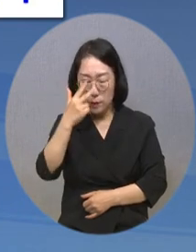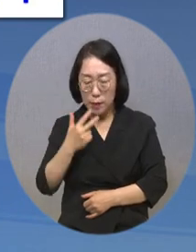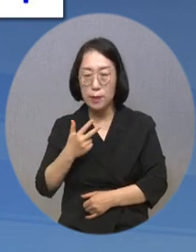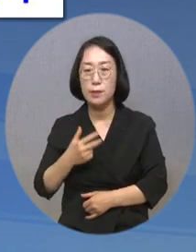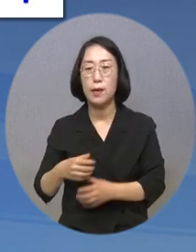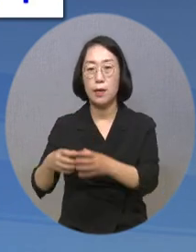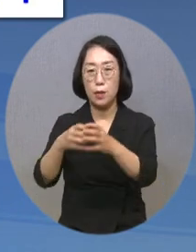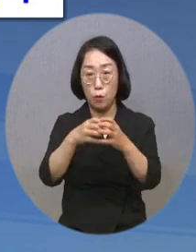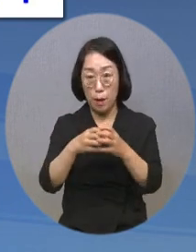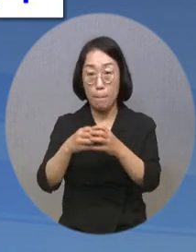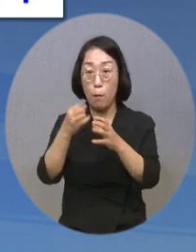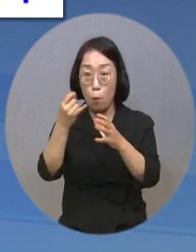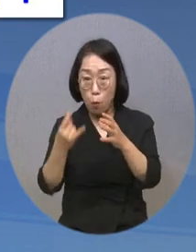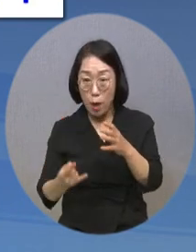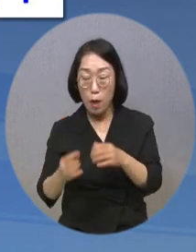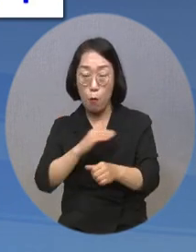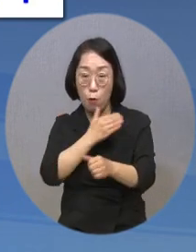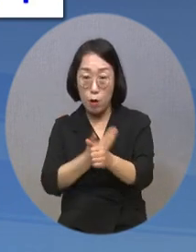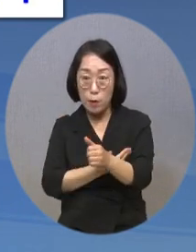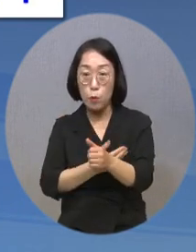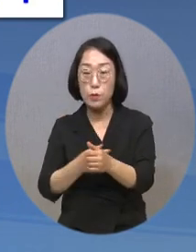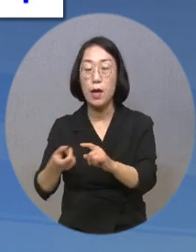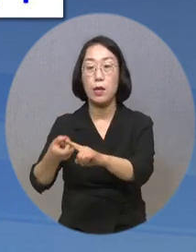한국시각장애인연합회와 시각장애인권리보장연대,